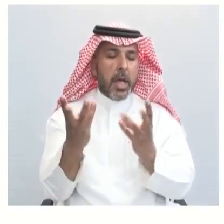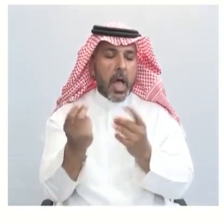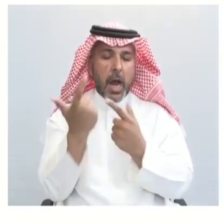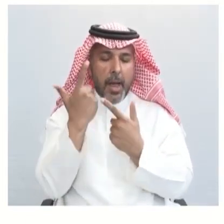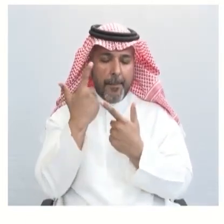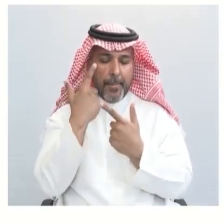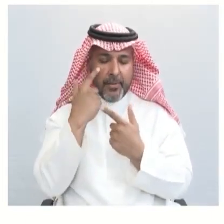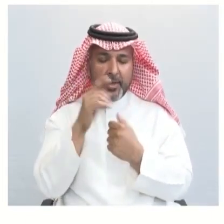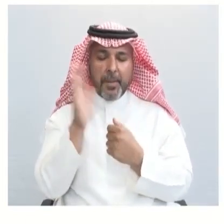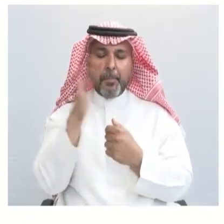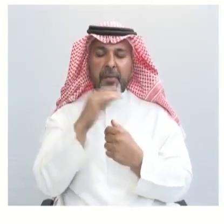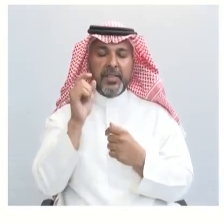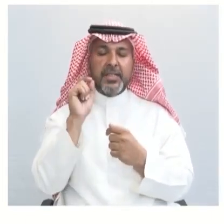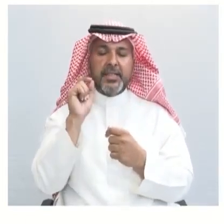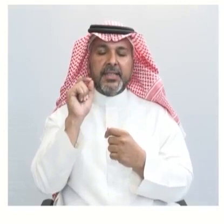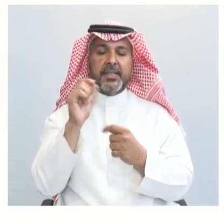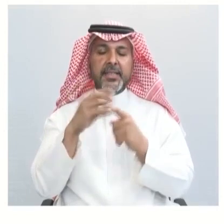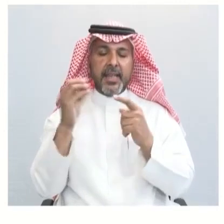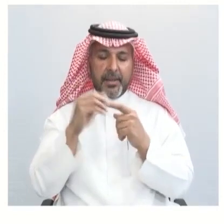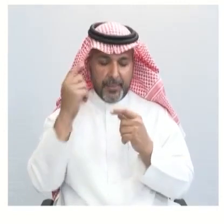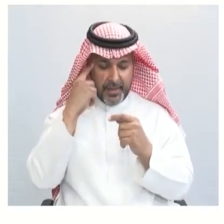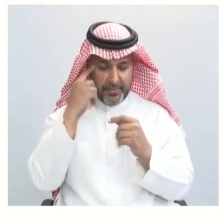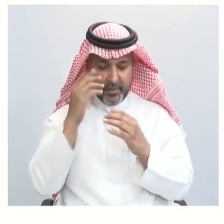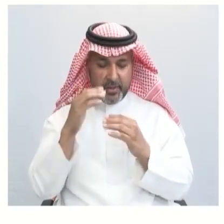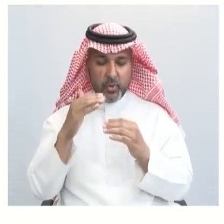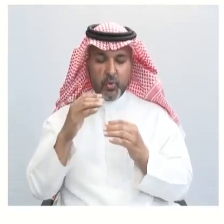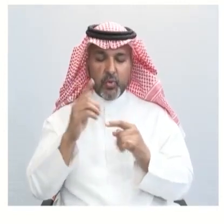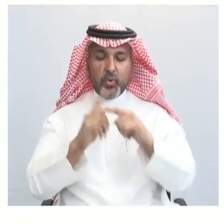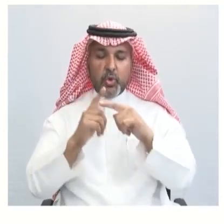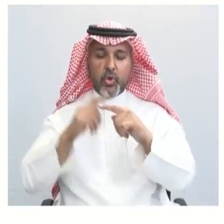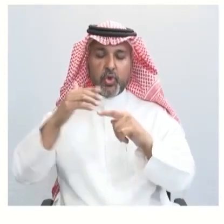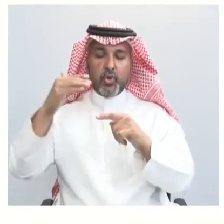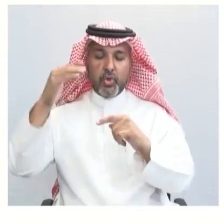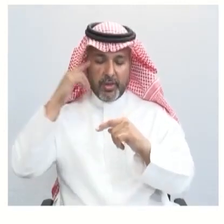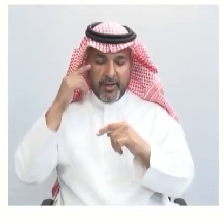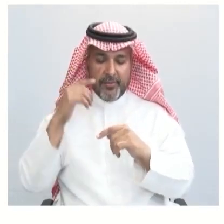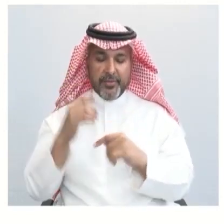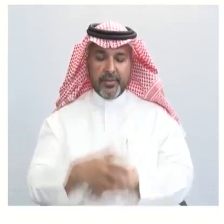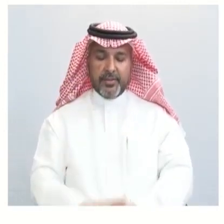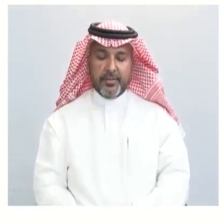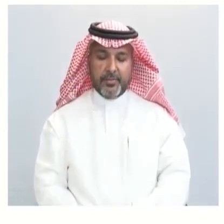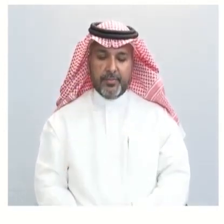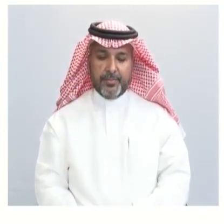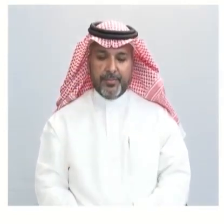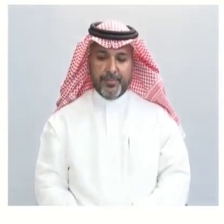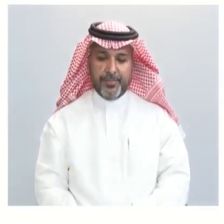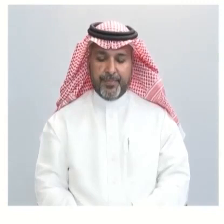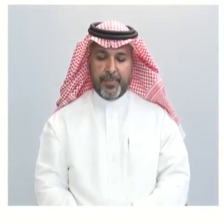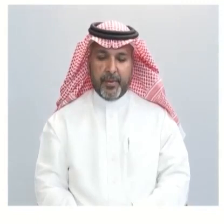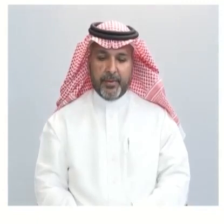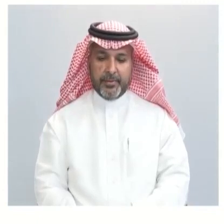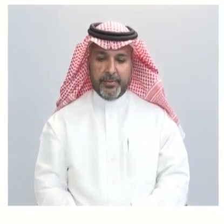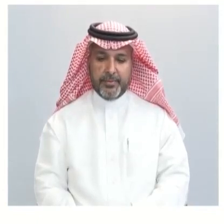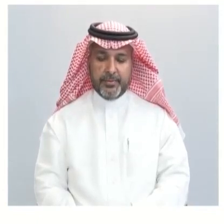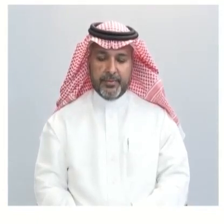قيم سالبه لذلك راح نستثني اللي هو الجزء الثاني من التمثيل البياني عندنا